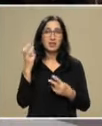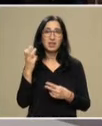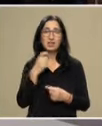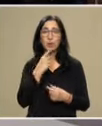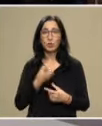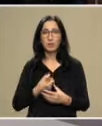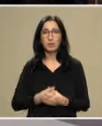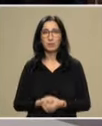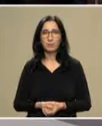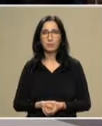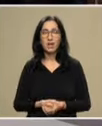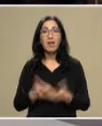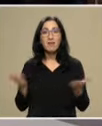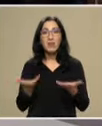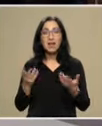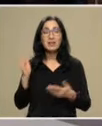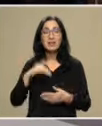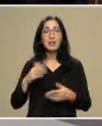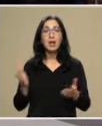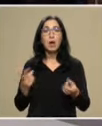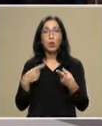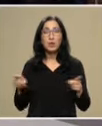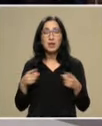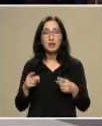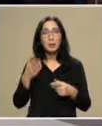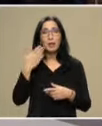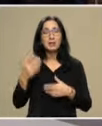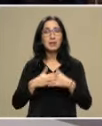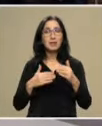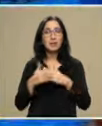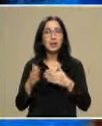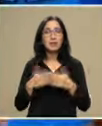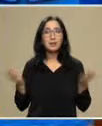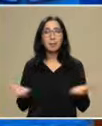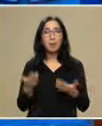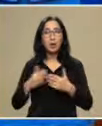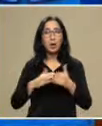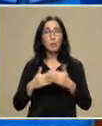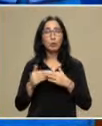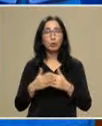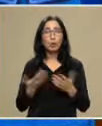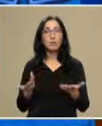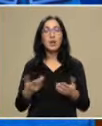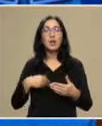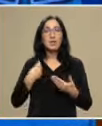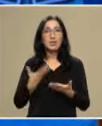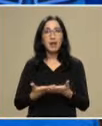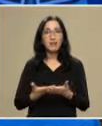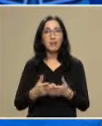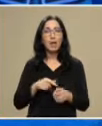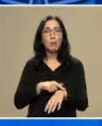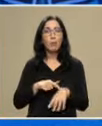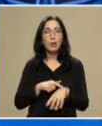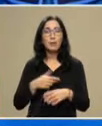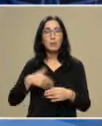години. Веднага след празничния концерт, младите таланти започнаха подготовка за традиционните си изяви по време